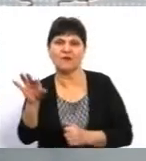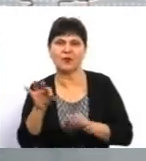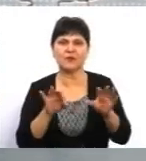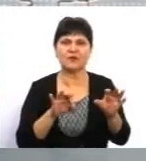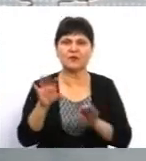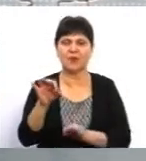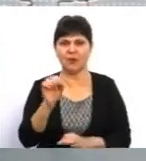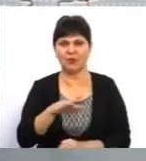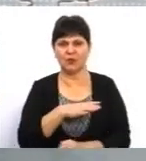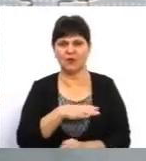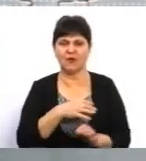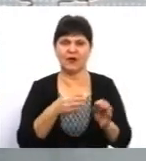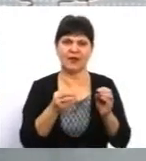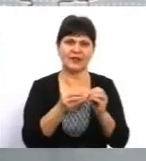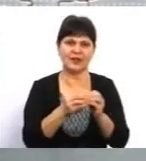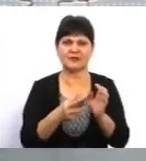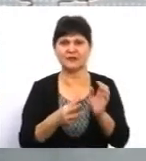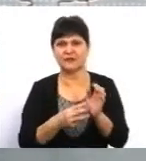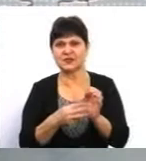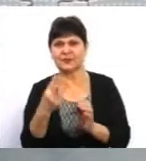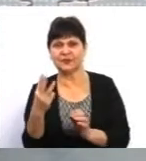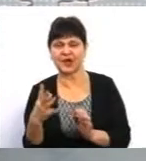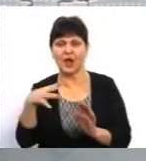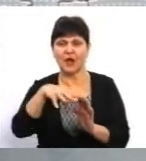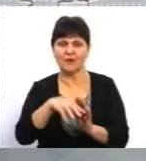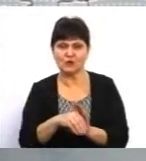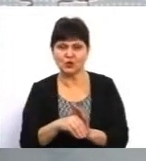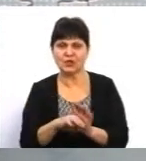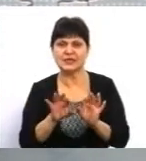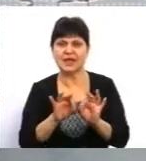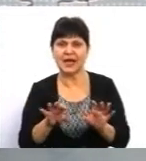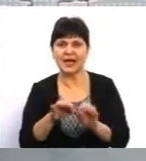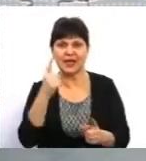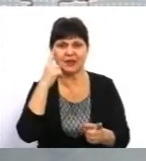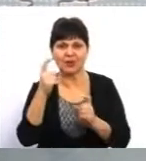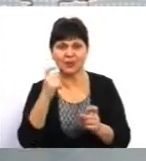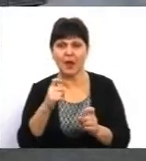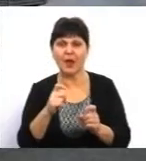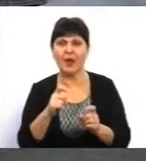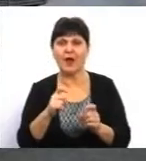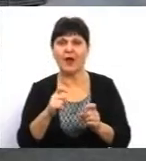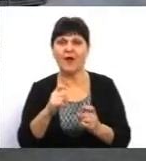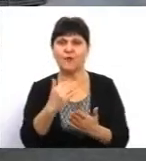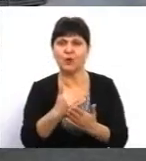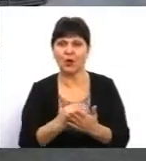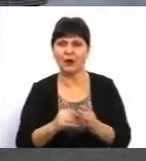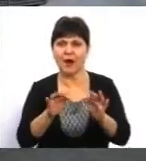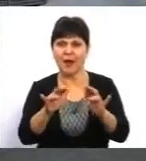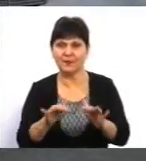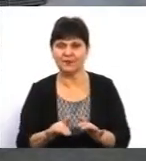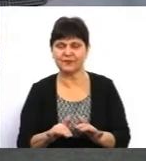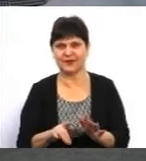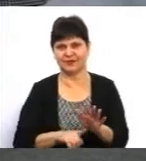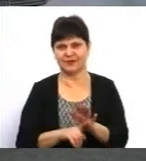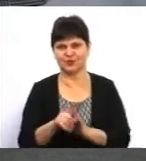3 або 2. Вноситься інформація з наданих документів в програмне забезпечення «Дія», і процес запущен. На наступний